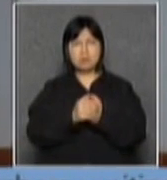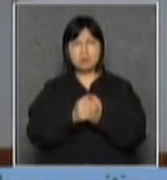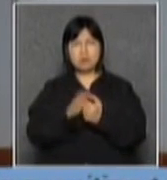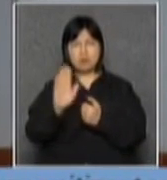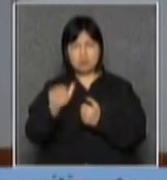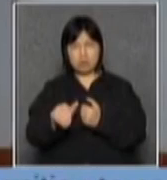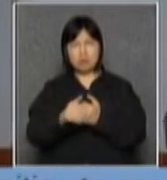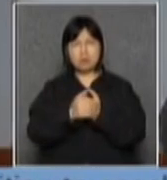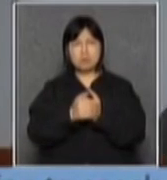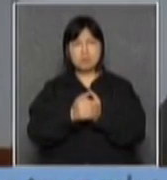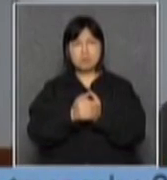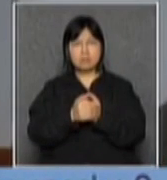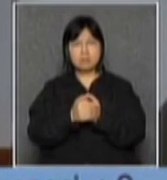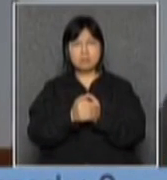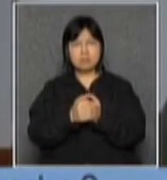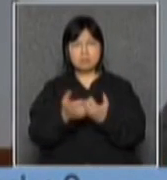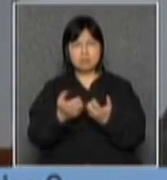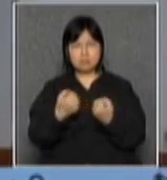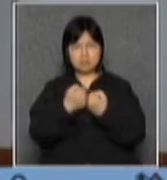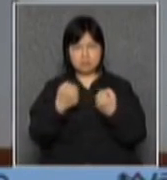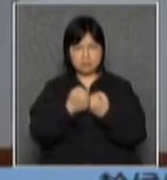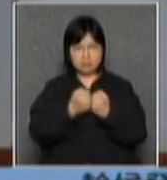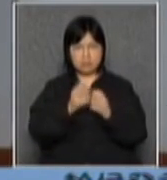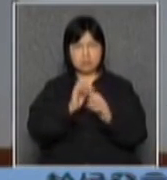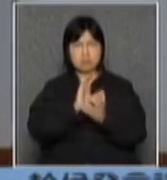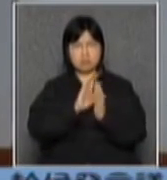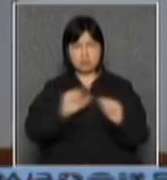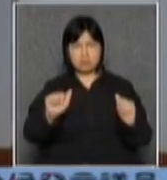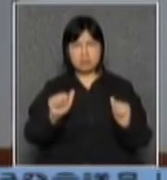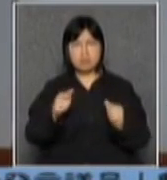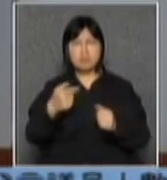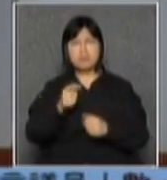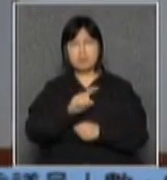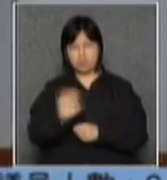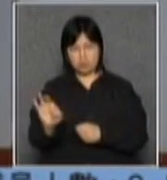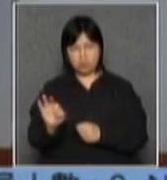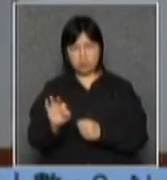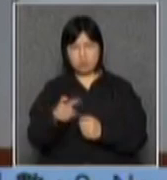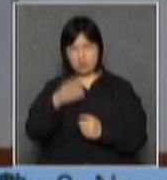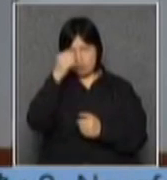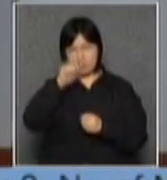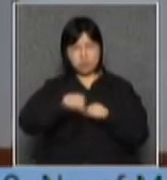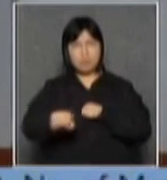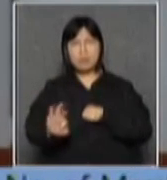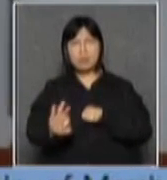夠令到個紛爭解決到，就係武啦。學咩武啊你？